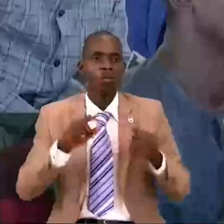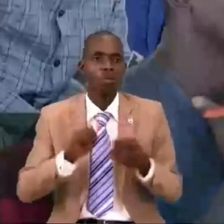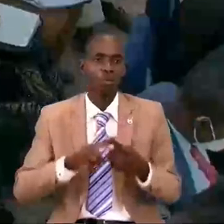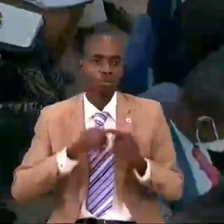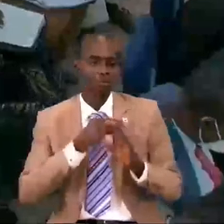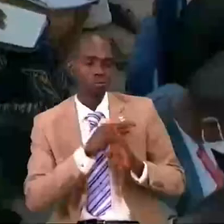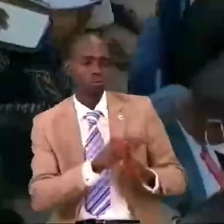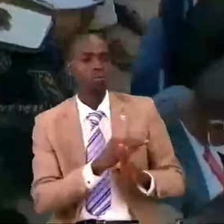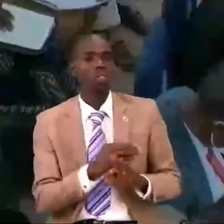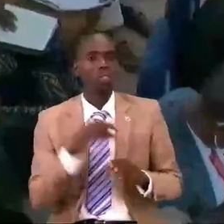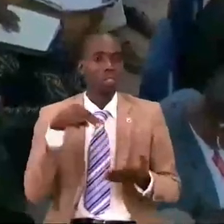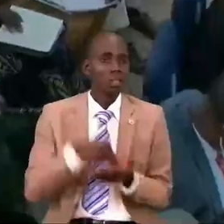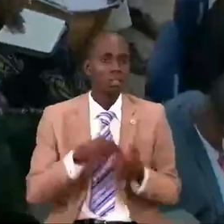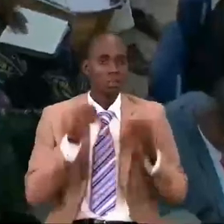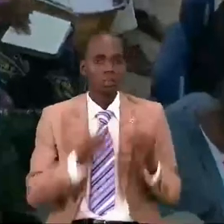Je pourrai.